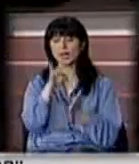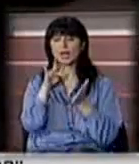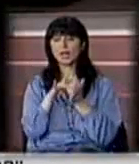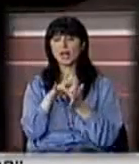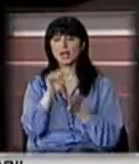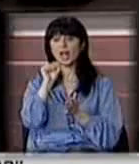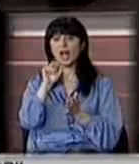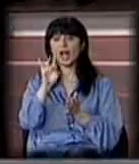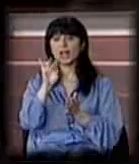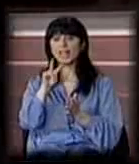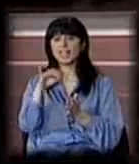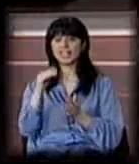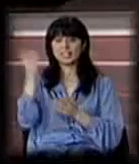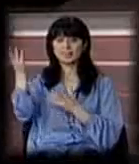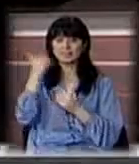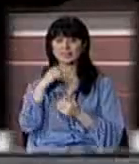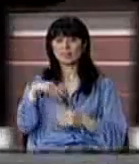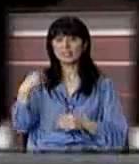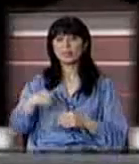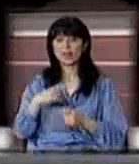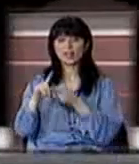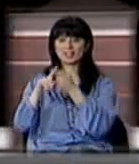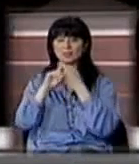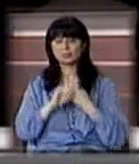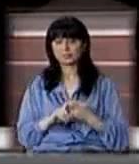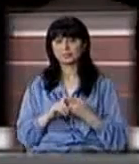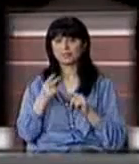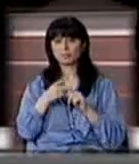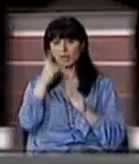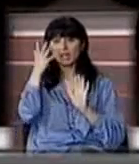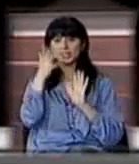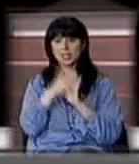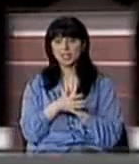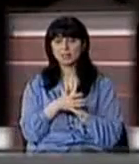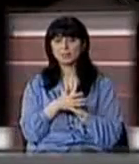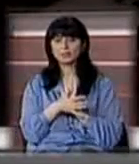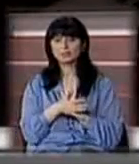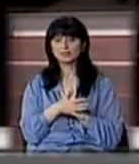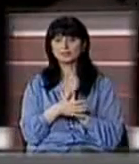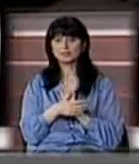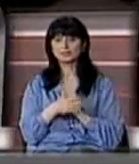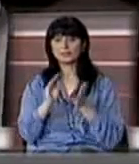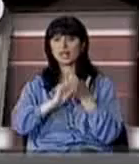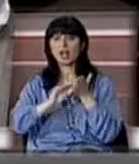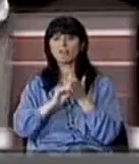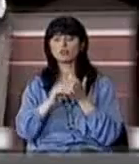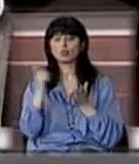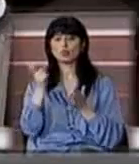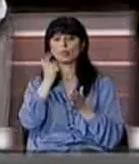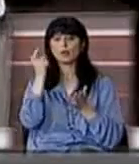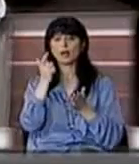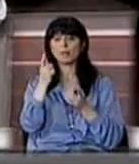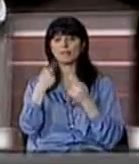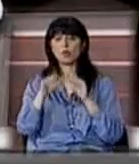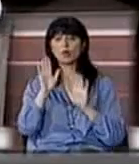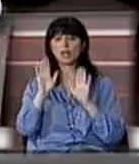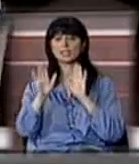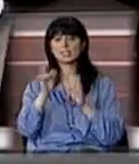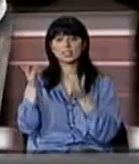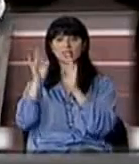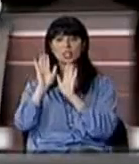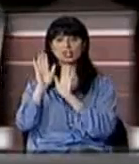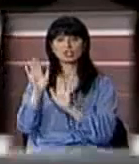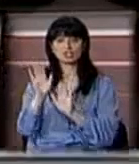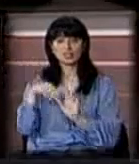ქალაქ არლიდან მოდის და შემდეგ უფრო გასაგები რო ყოფილიყო. საავტორო უფლება ბუნებრივია ორგანიზატორებს